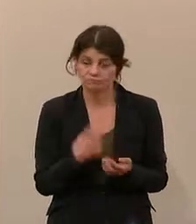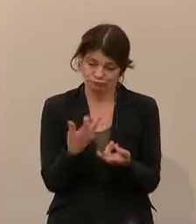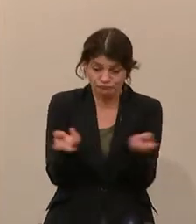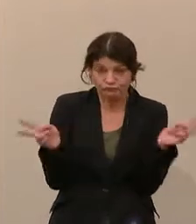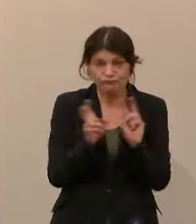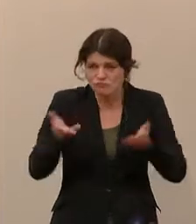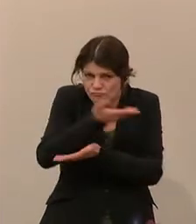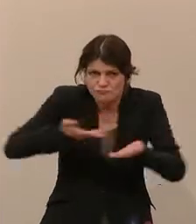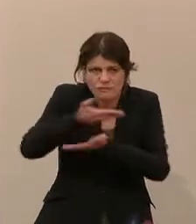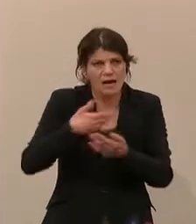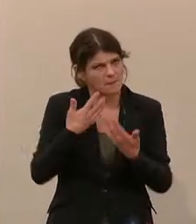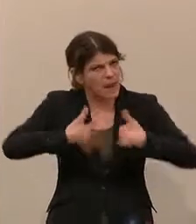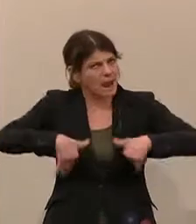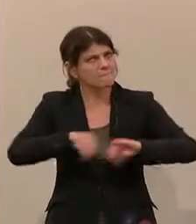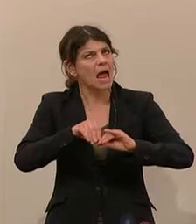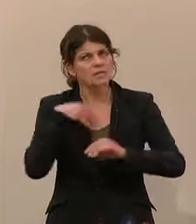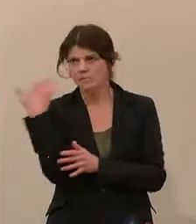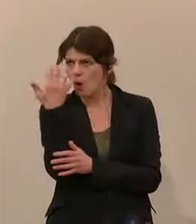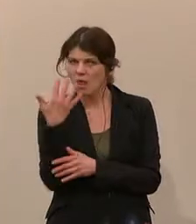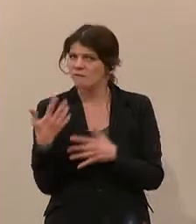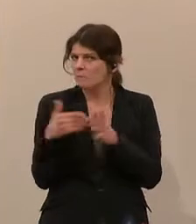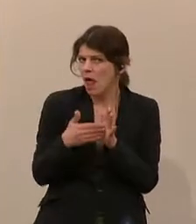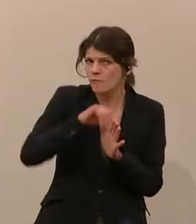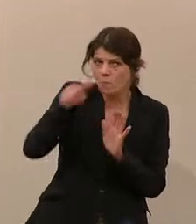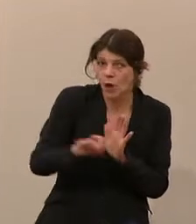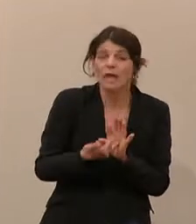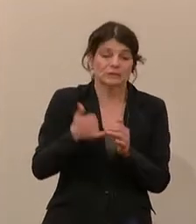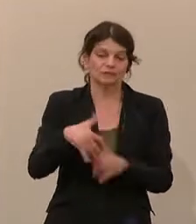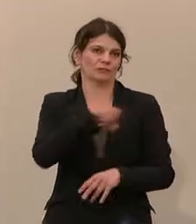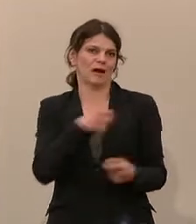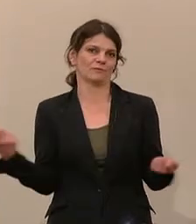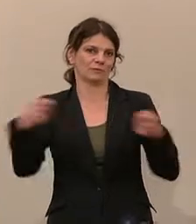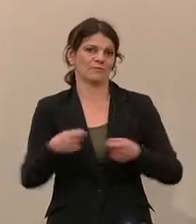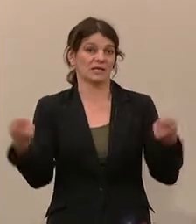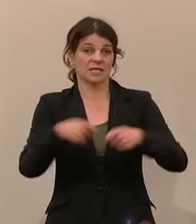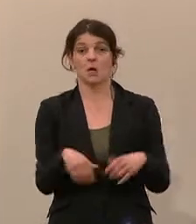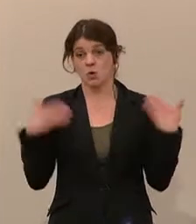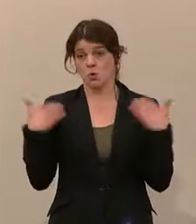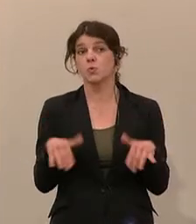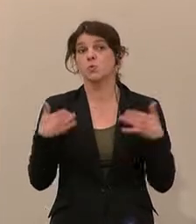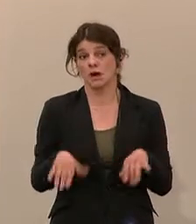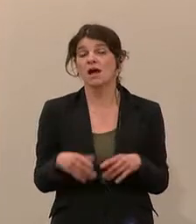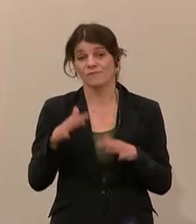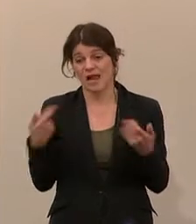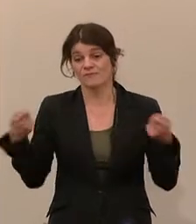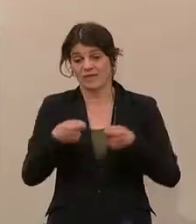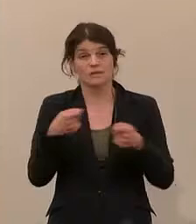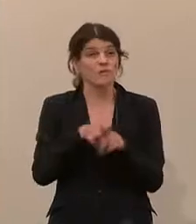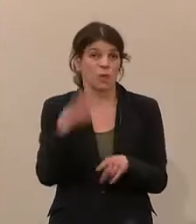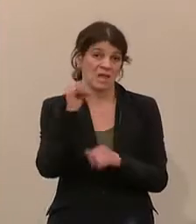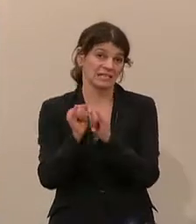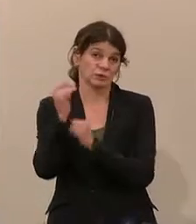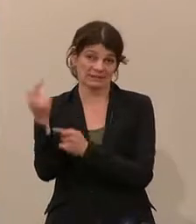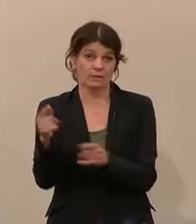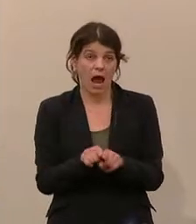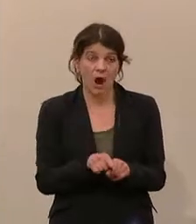einen Tisch zu bekommen und gemeinsam dieses Projekt auch zu finanzieren. Also erhebliche Finanzierungsanteile auch der Industrie. Das